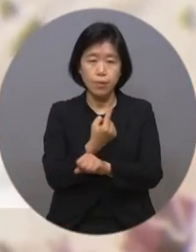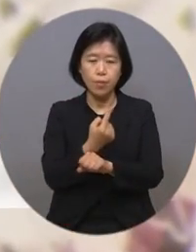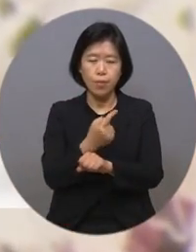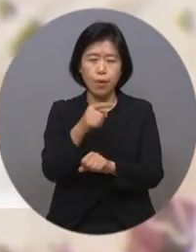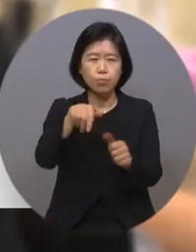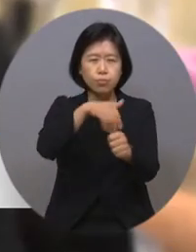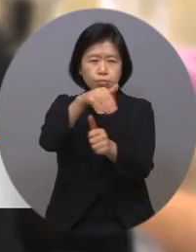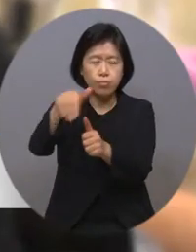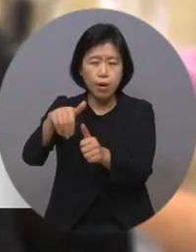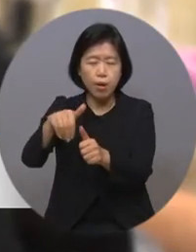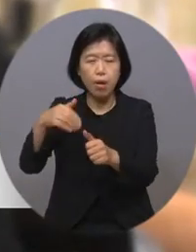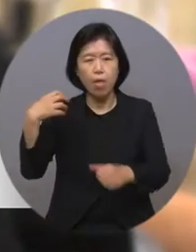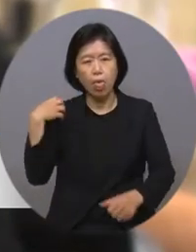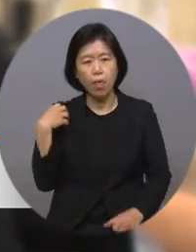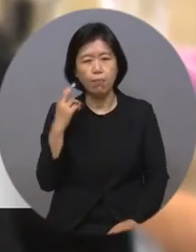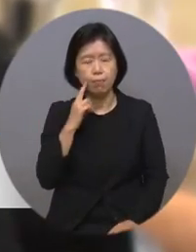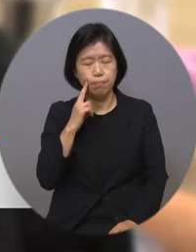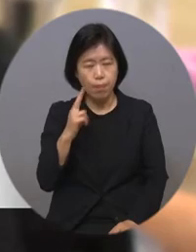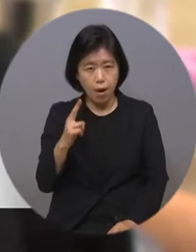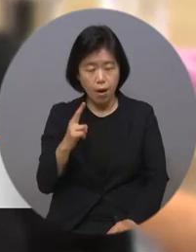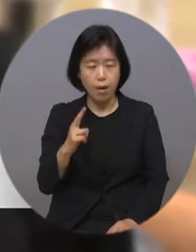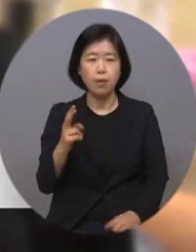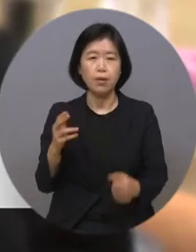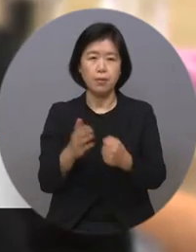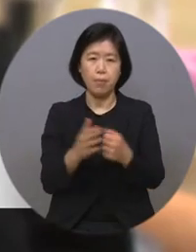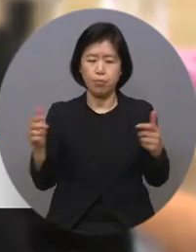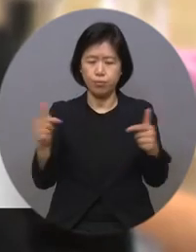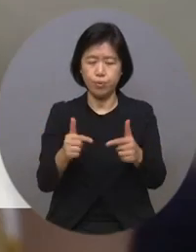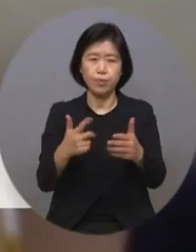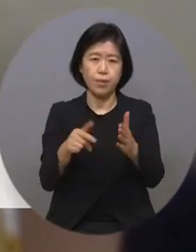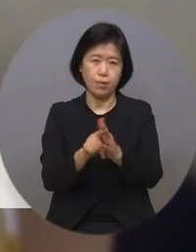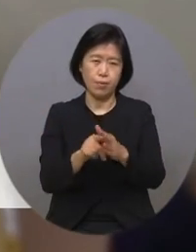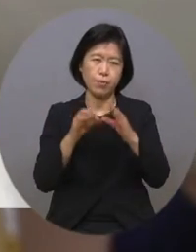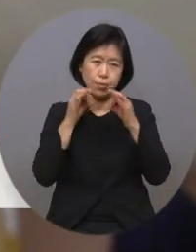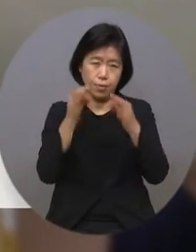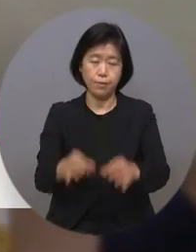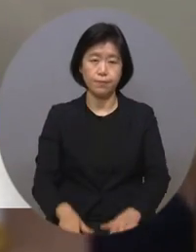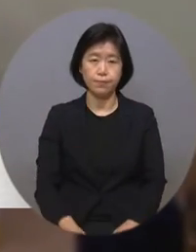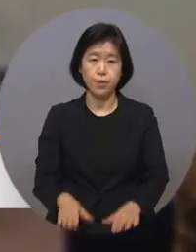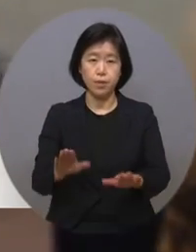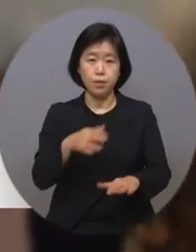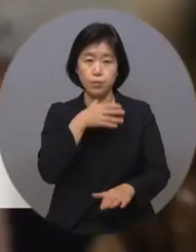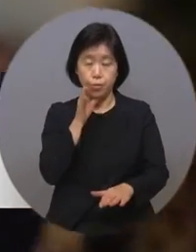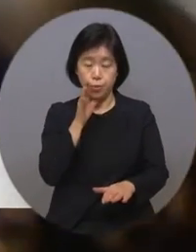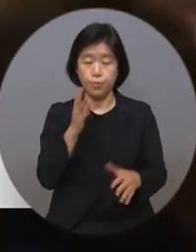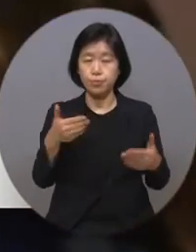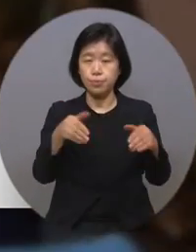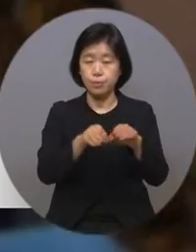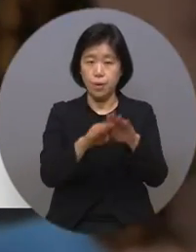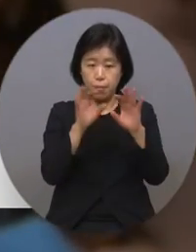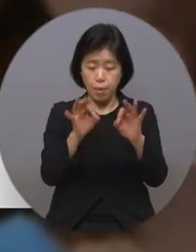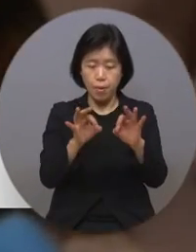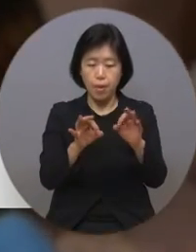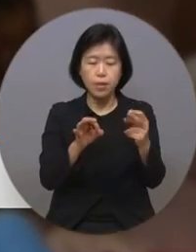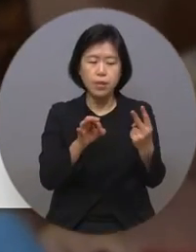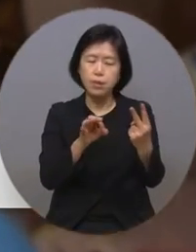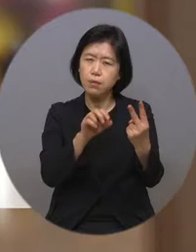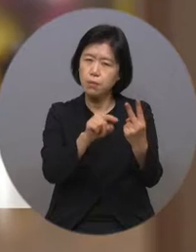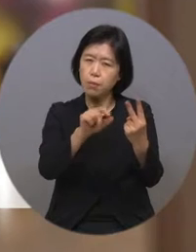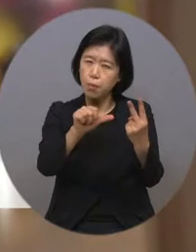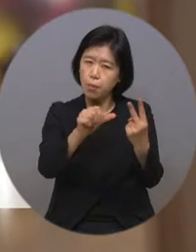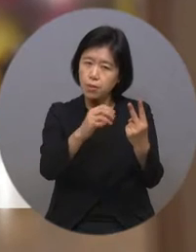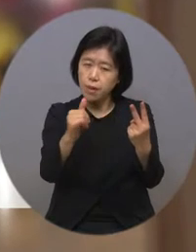업무 부담을 완화하기 위한 노력에도 힘을 보탭니다. 현재 노양시설은 수급자 2.5명당 요양보호사